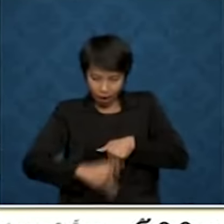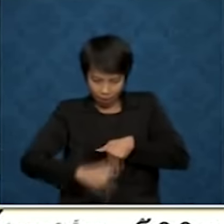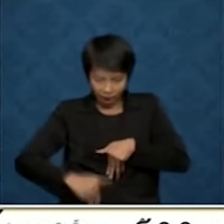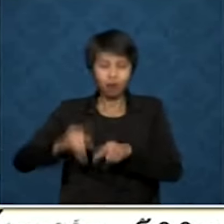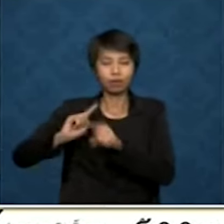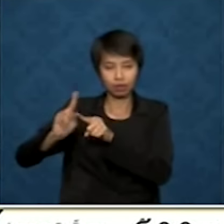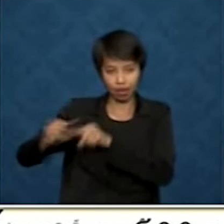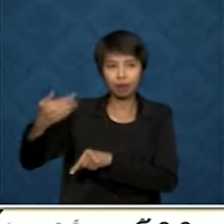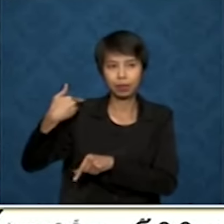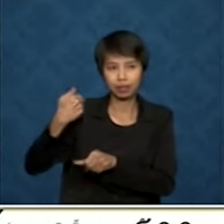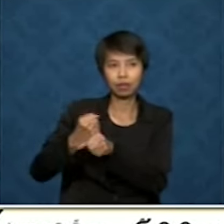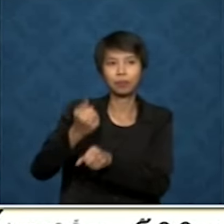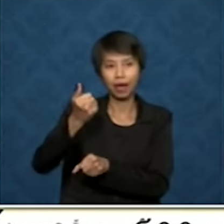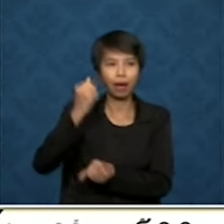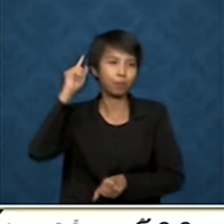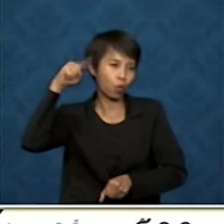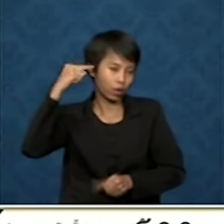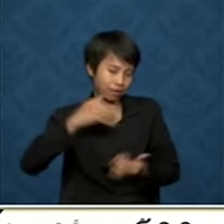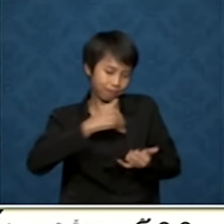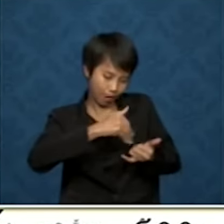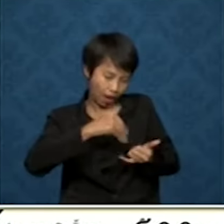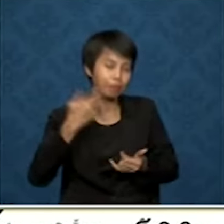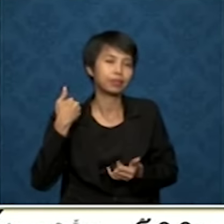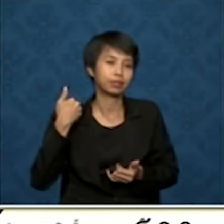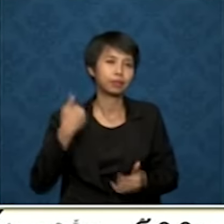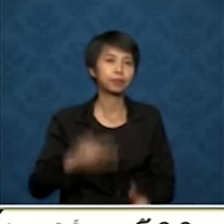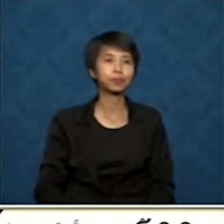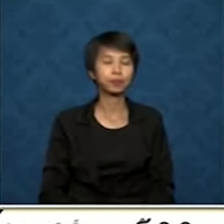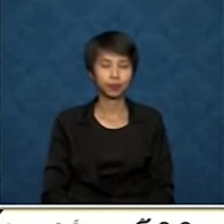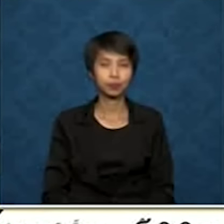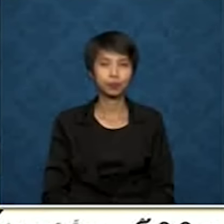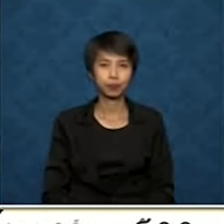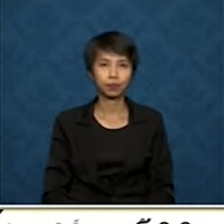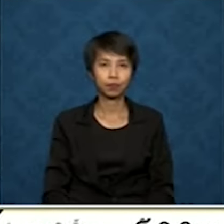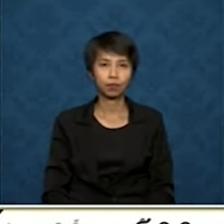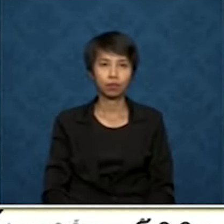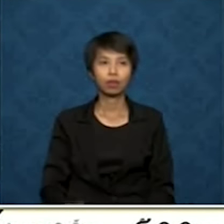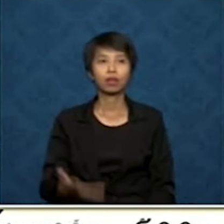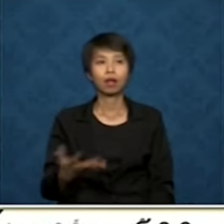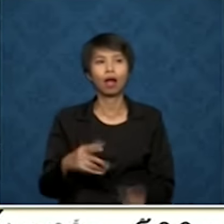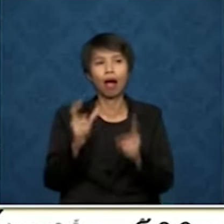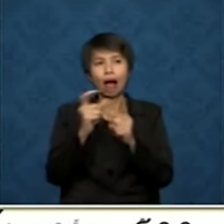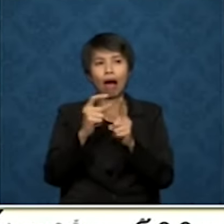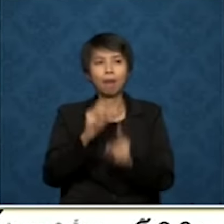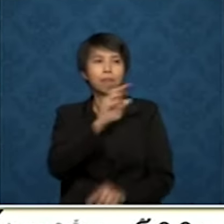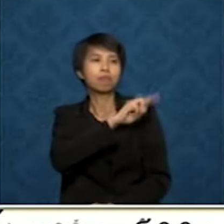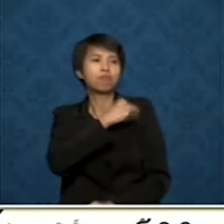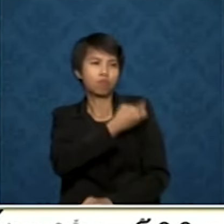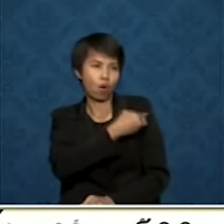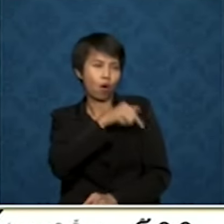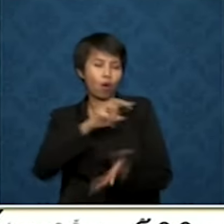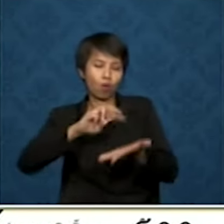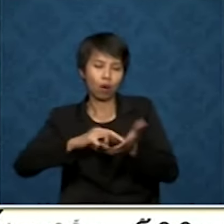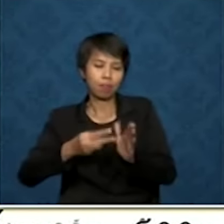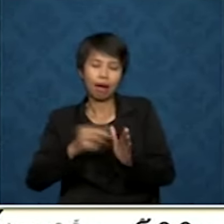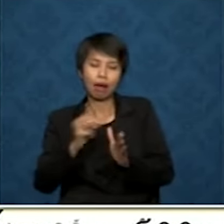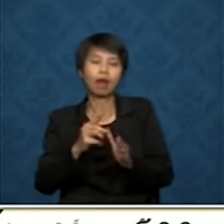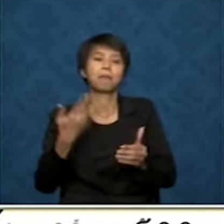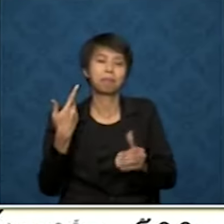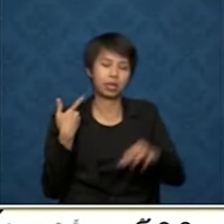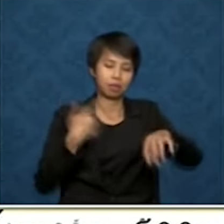มีศัลยกรรมนรีเวชด้วยสไลด์ถัดไปครับถ้าเป็นศัพท์ของหมอเนี่ยเราก็เรียกว่ามีครบอ่ะเเอร์ minorSpecial